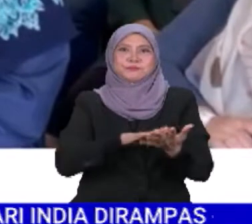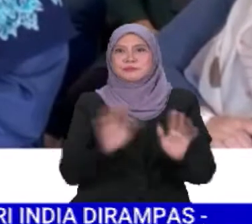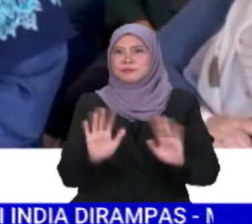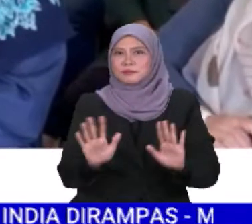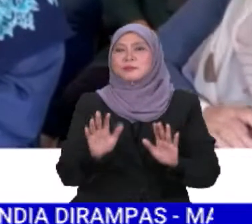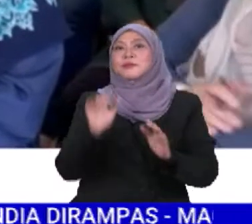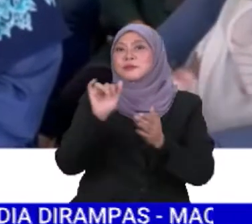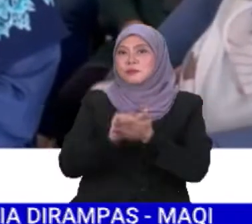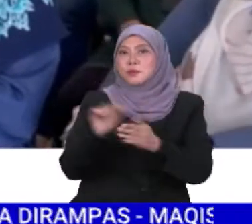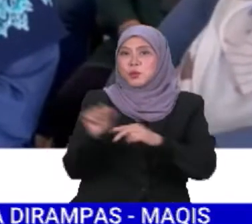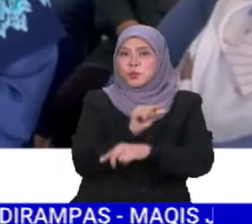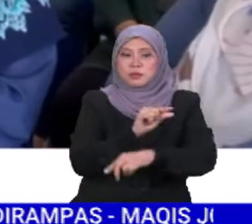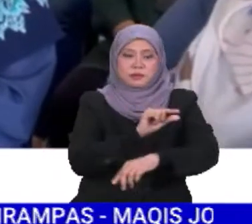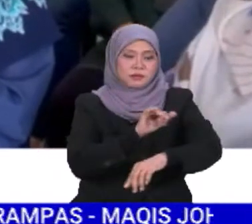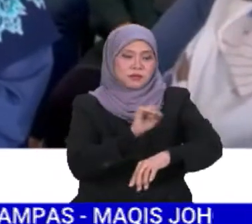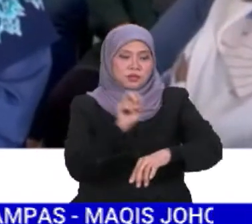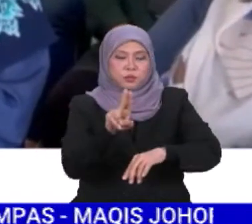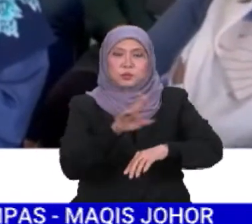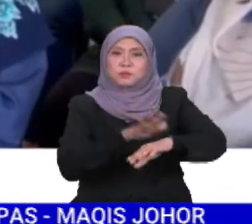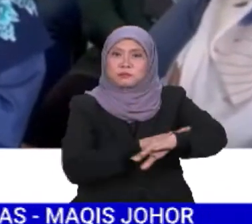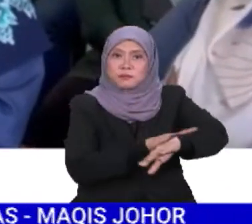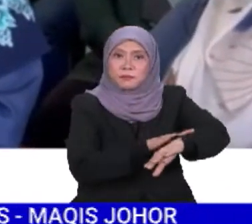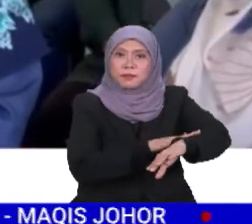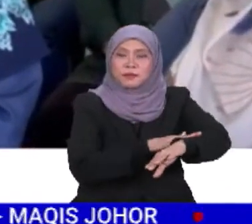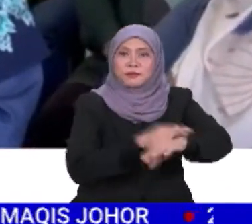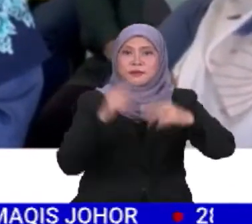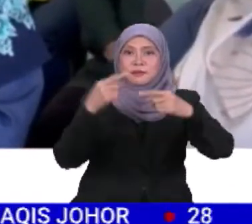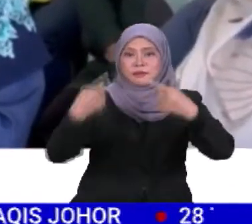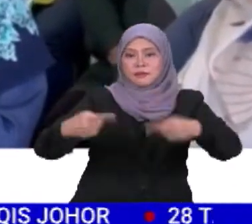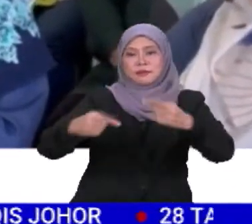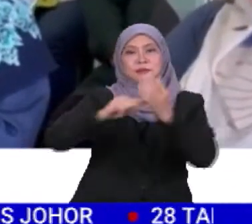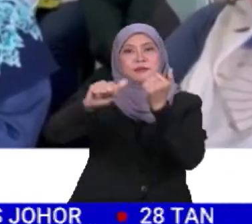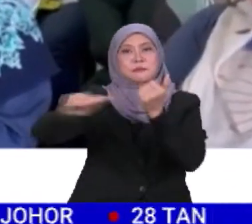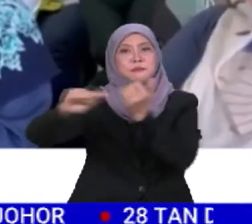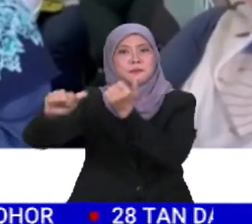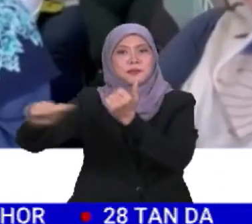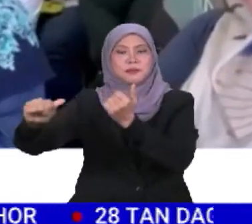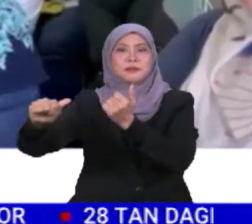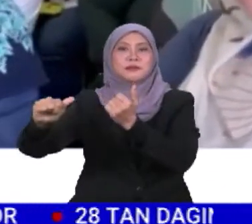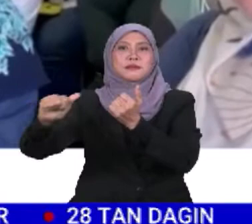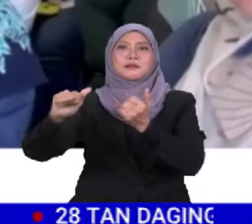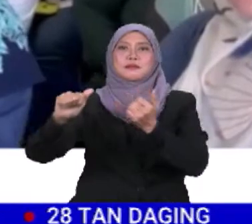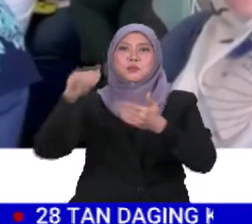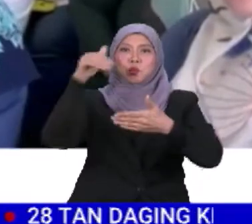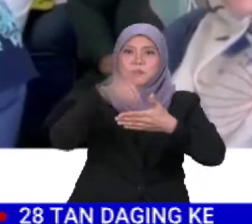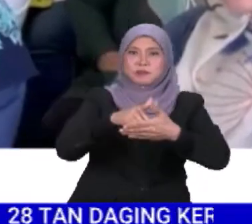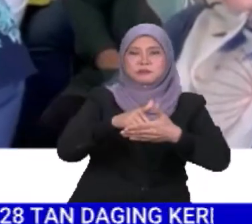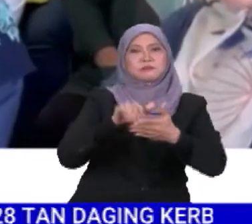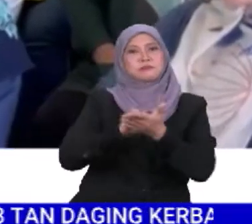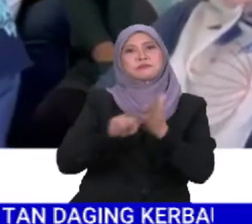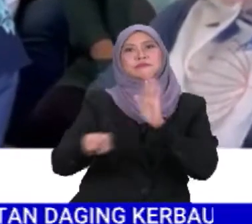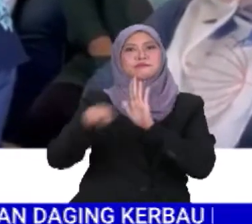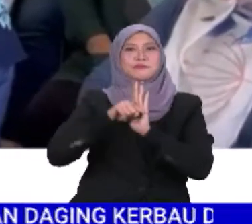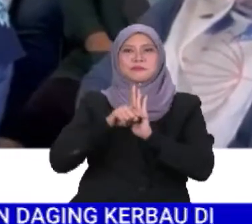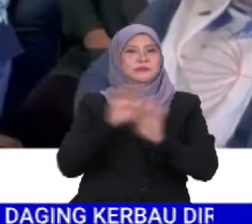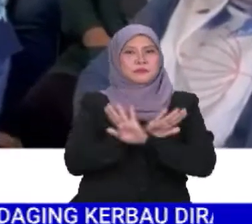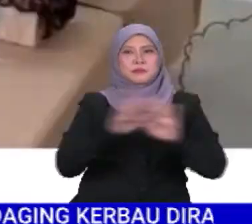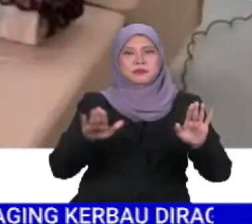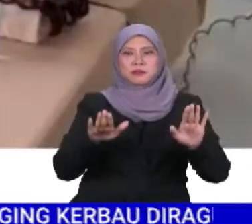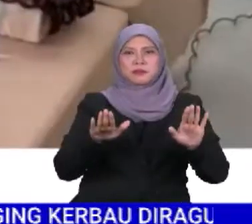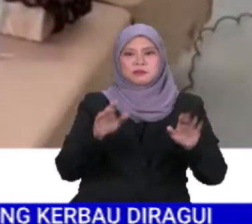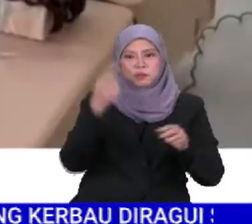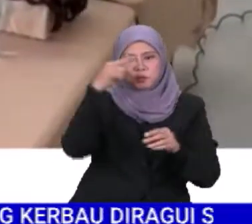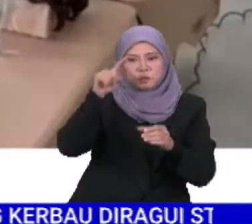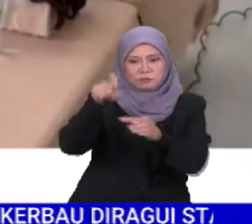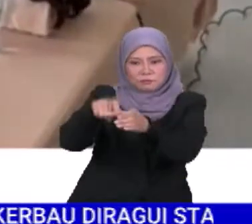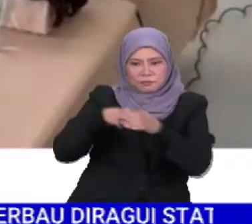Jelasnya, menggunakan isu perkauman dalam kempen pilihan raya merupakan taktik negatif dan tidak sepatutnya berlaku untuk memancing